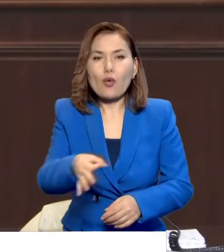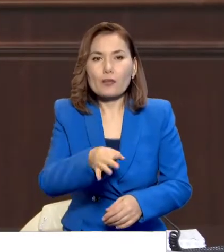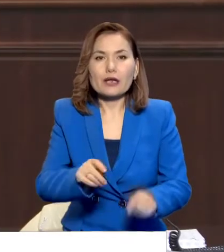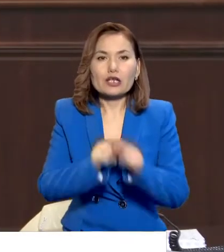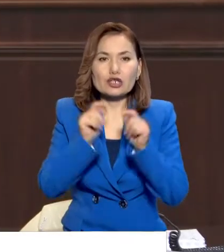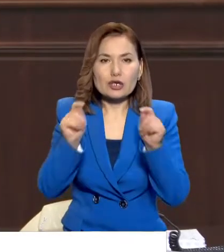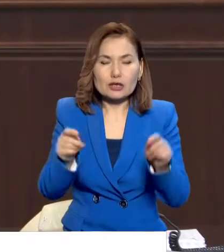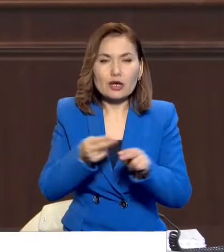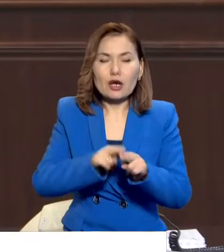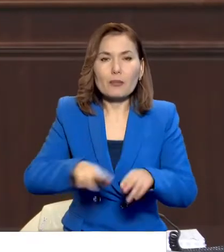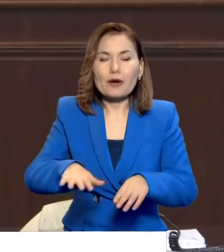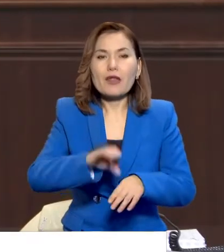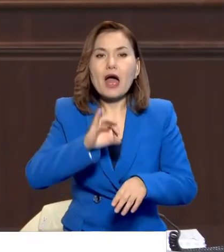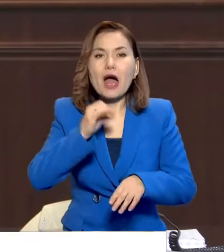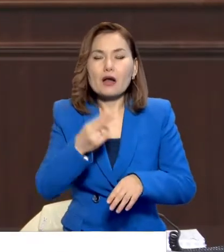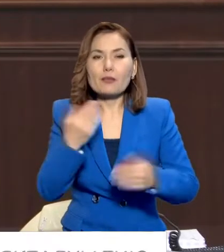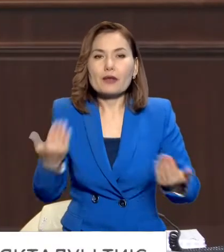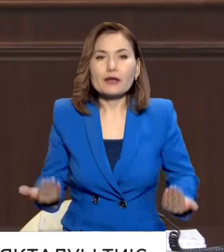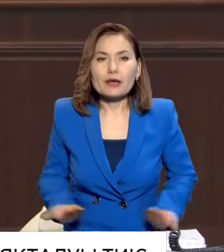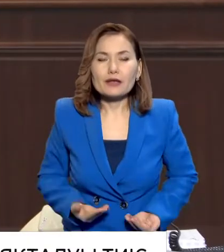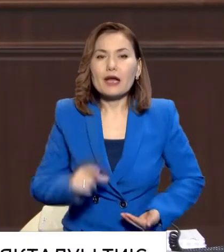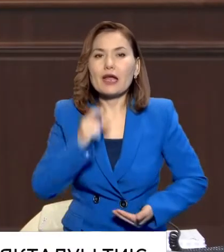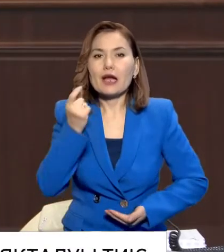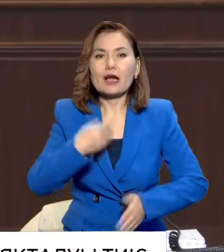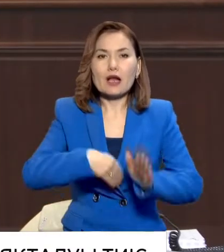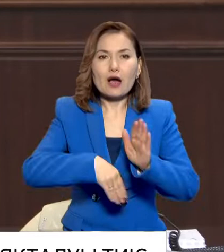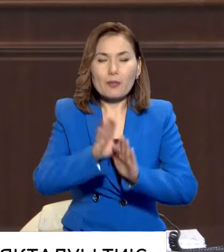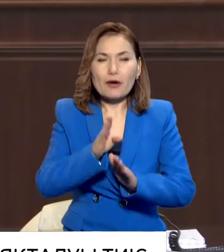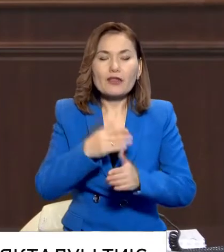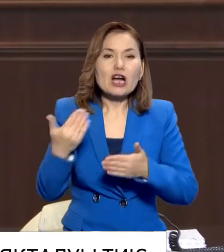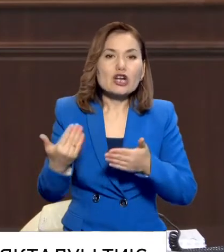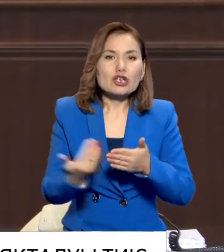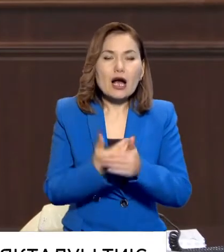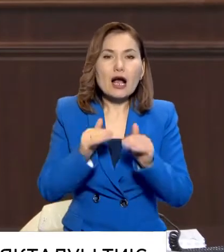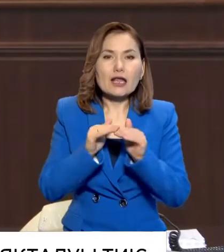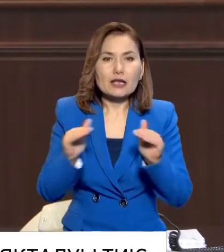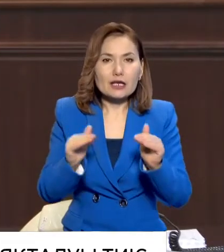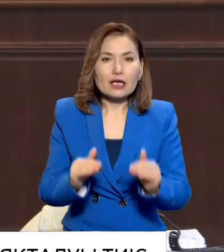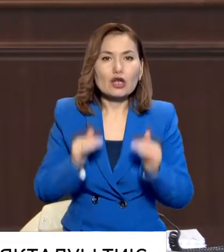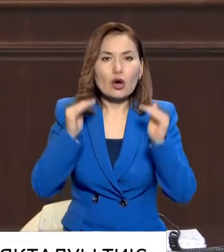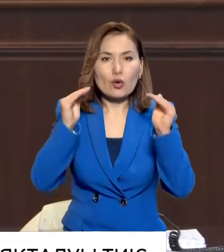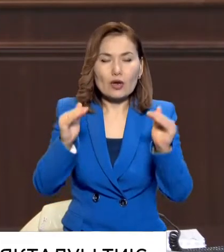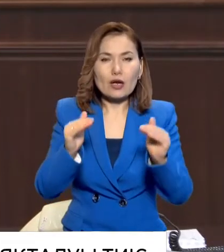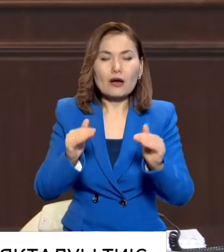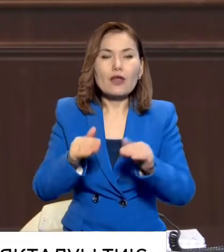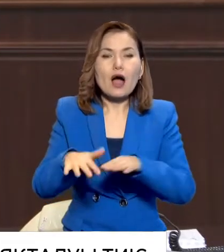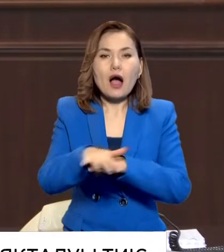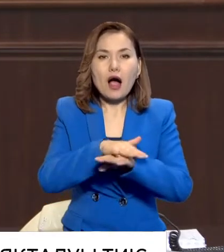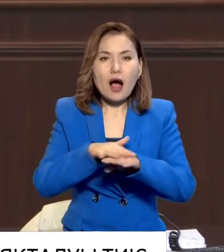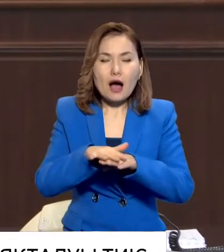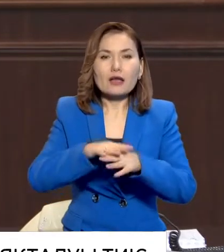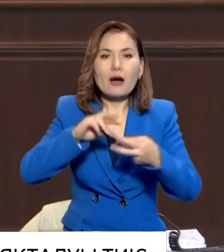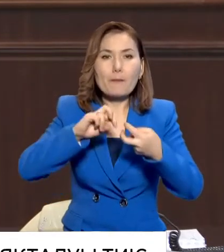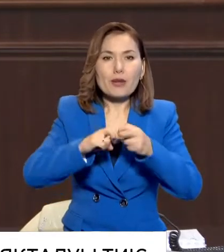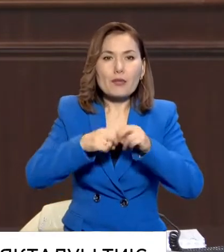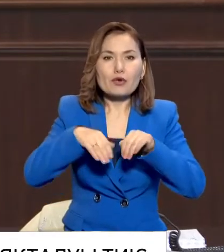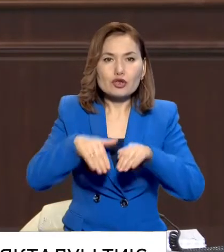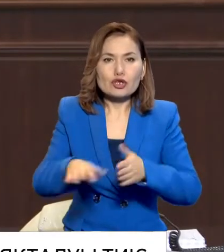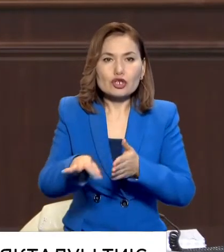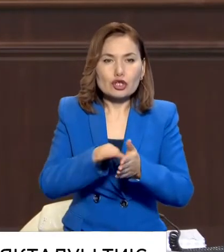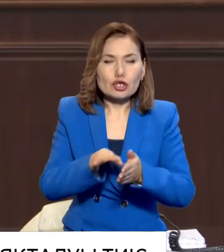осы өңірлердің әлеуметтік-экономикалық дамуын жаңа деңгейге көтеріп, жергілікті тұрғындардың проблемаларын жедел шешуге мүмкіндік